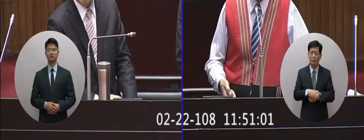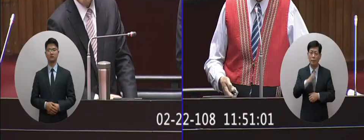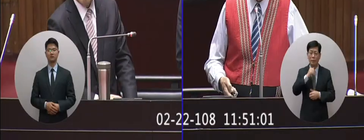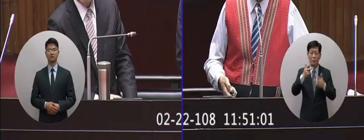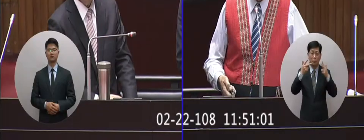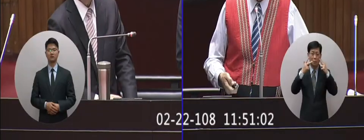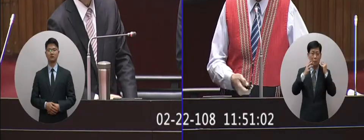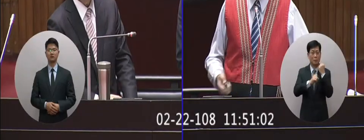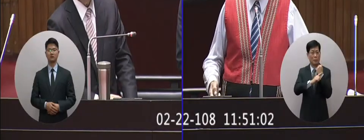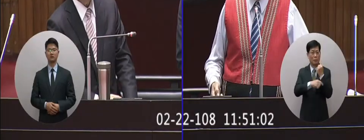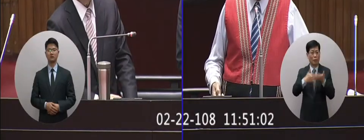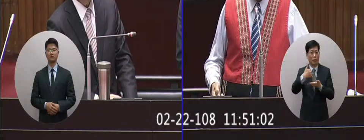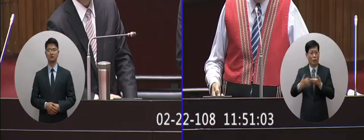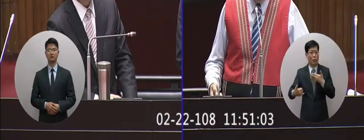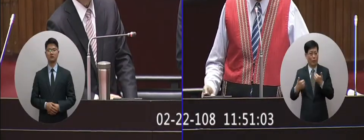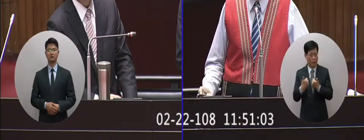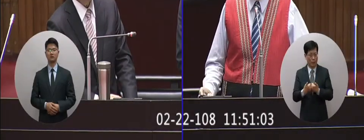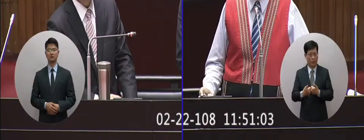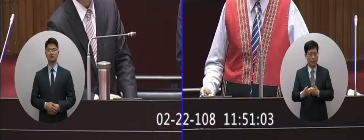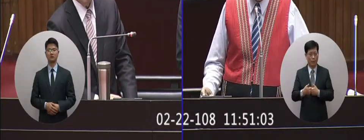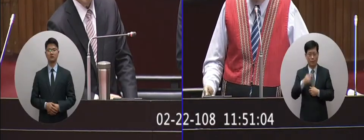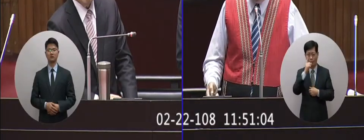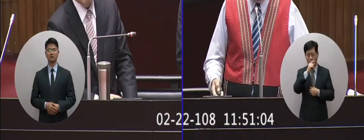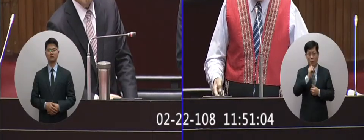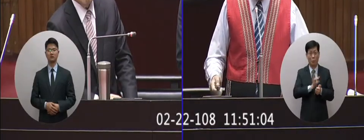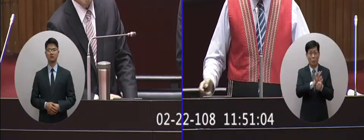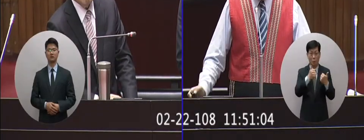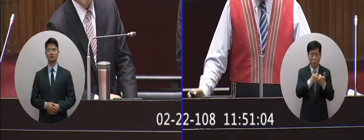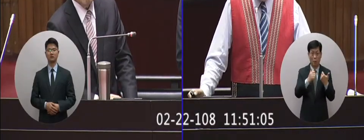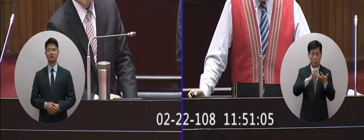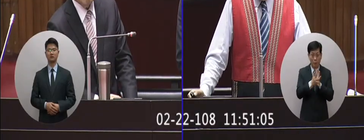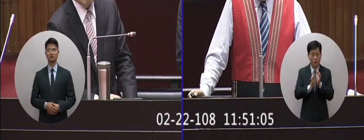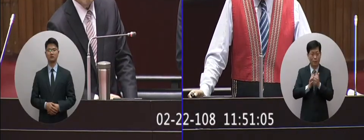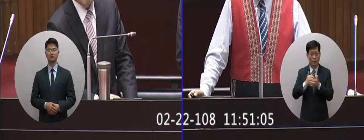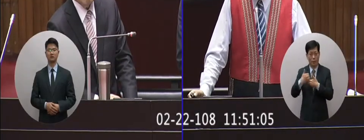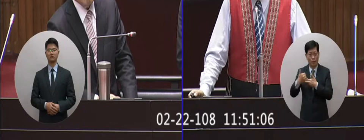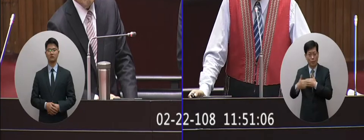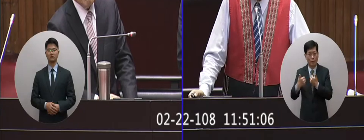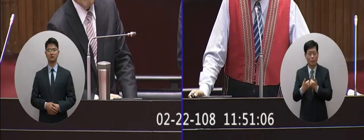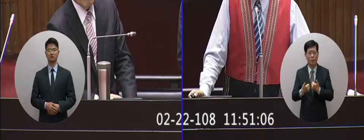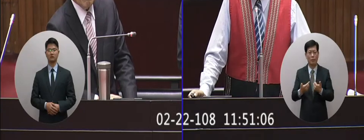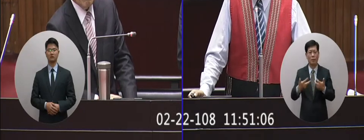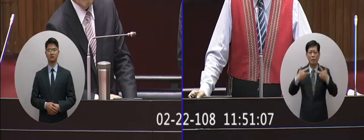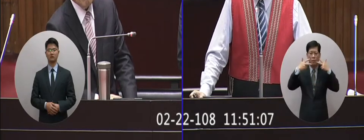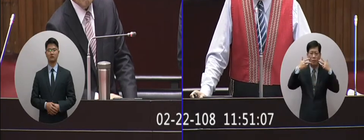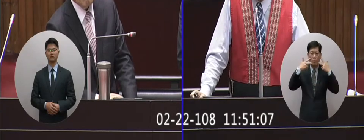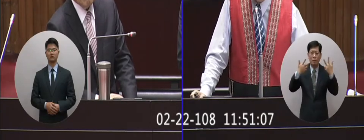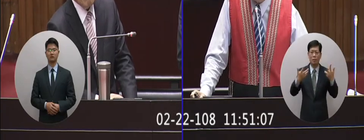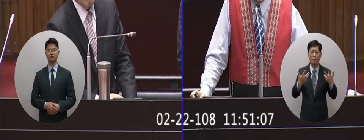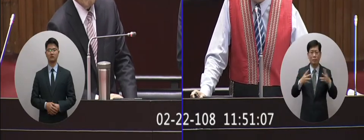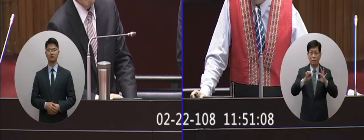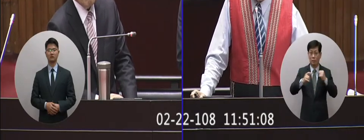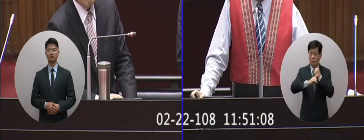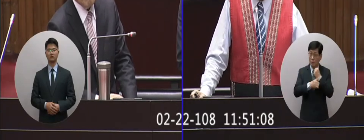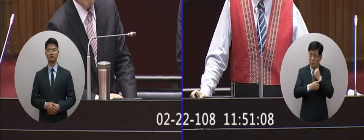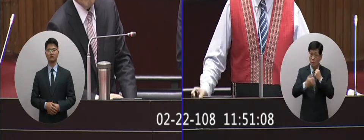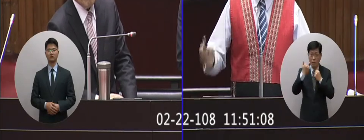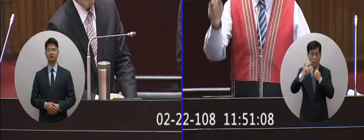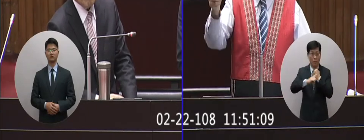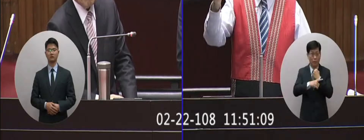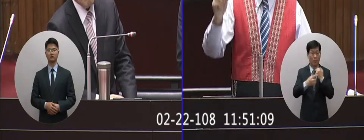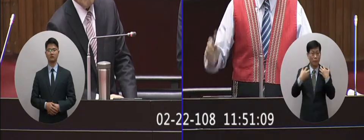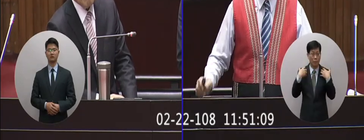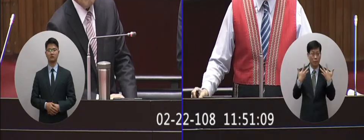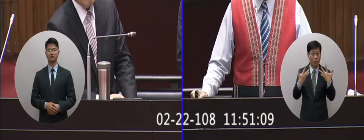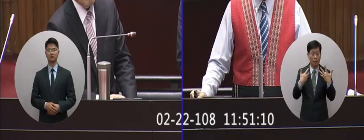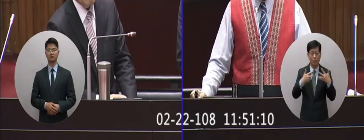退回的会，延退会，延退会变成延退会，原住民的一个土地法土海法的这个